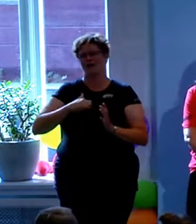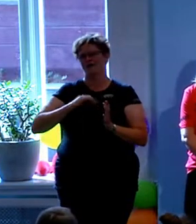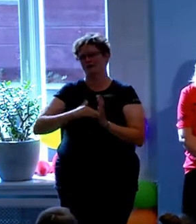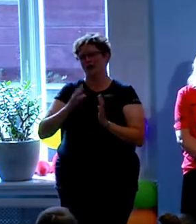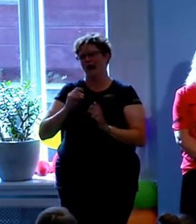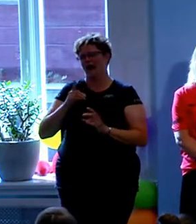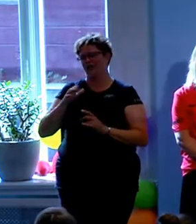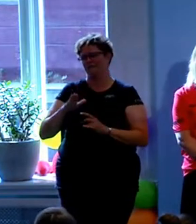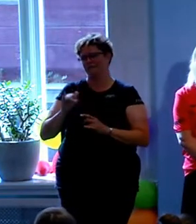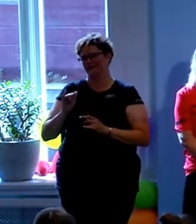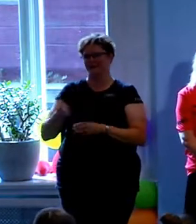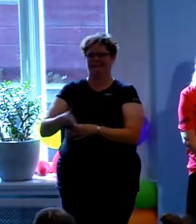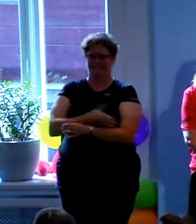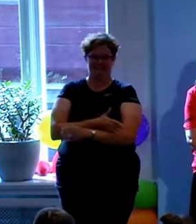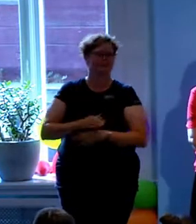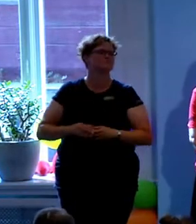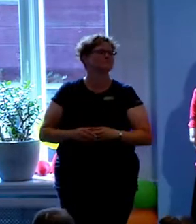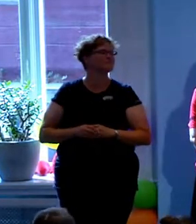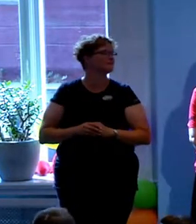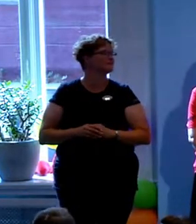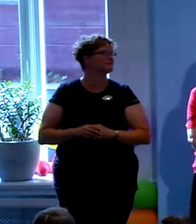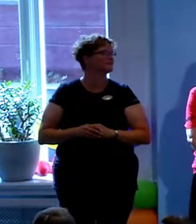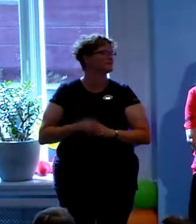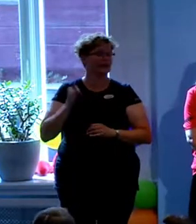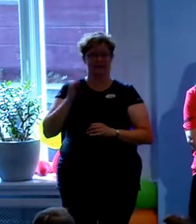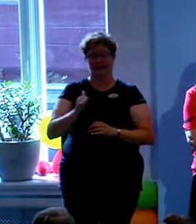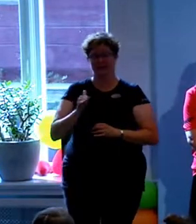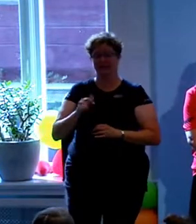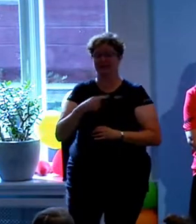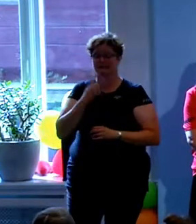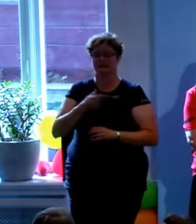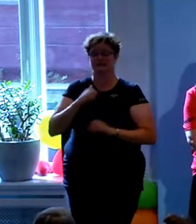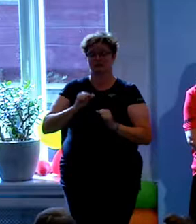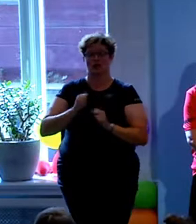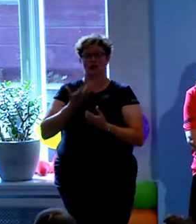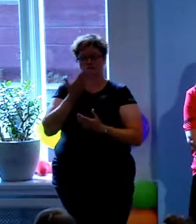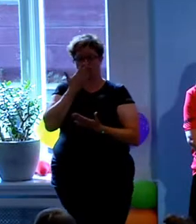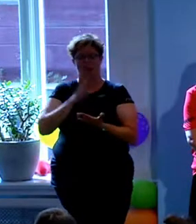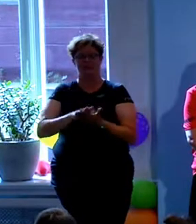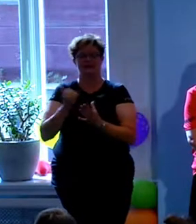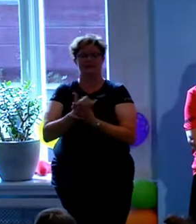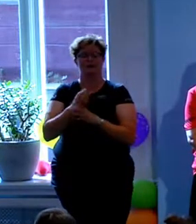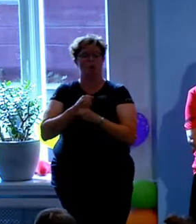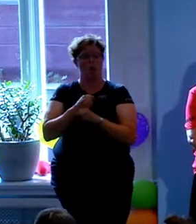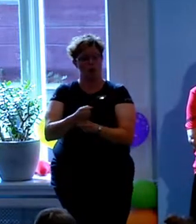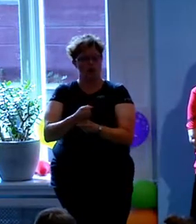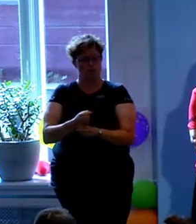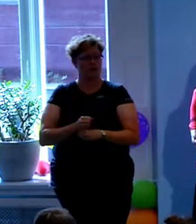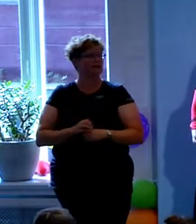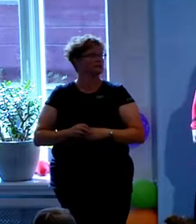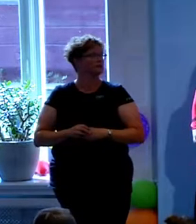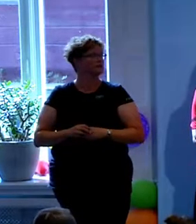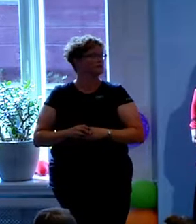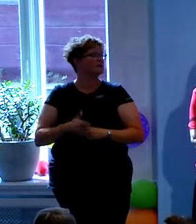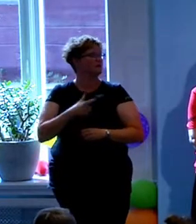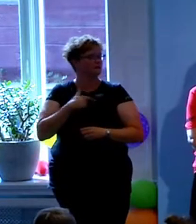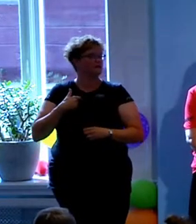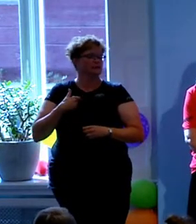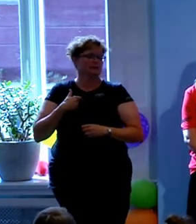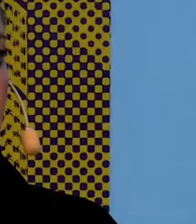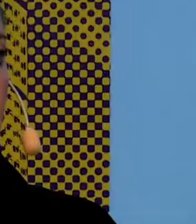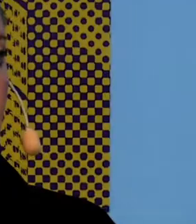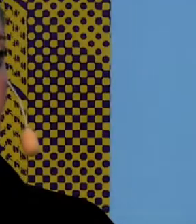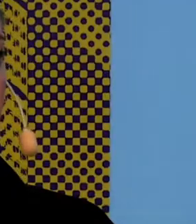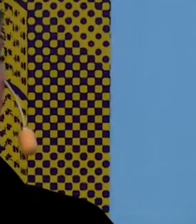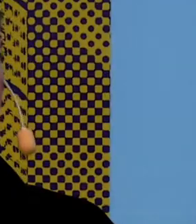tidigare, hållbarhetschef där. Och i den står ju att vi ska vara ett föredöme inom hållbarhet, och där har vi bland annat att följa